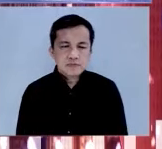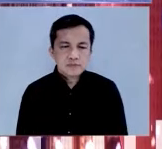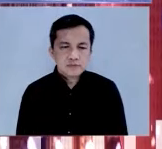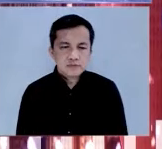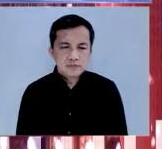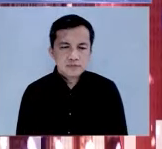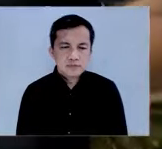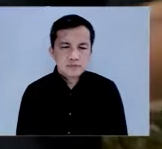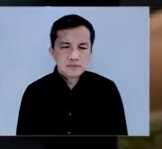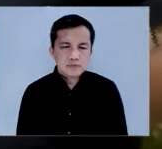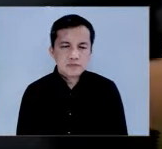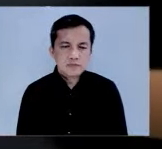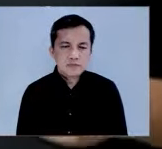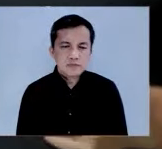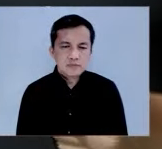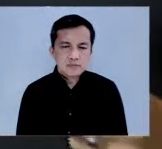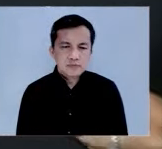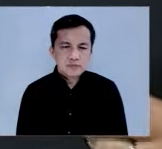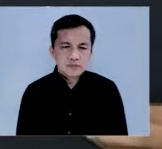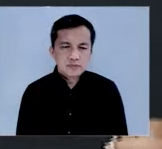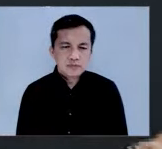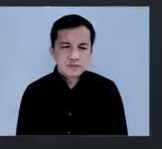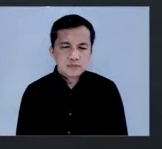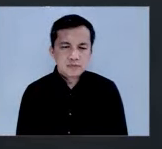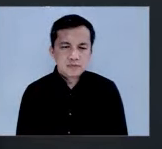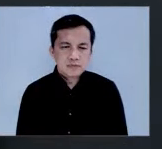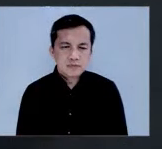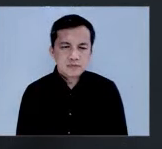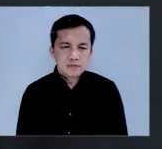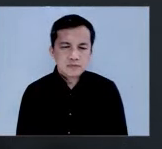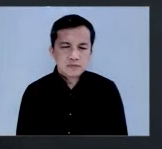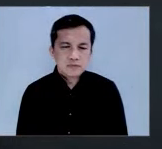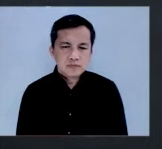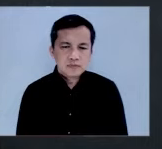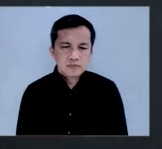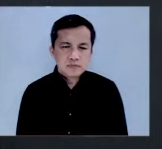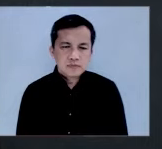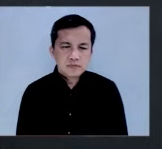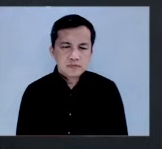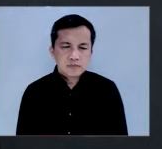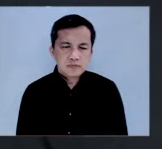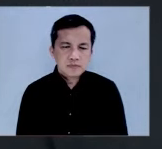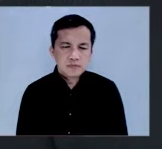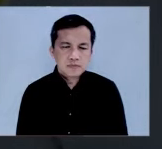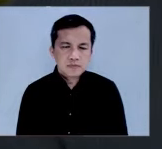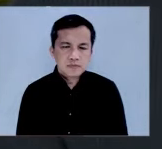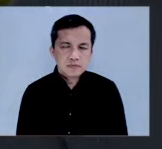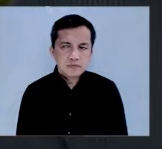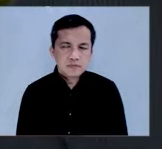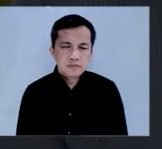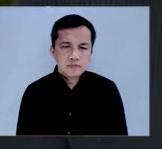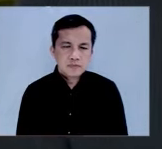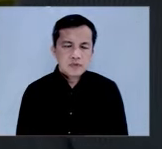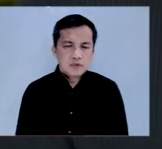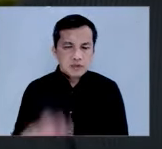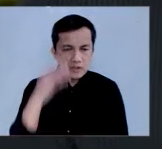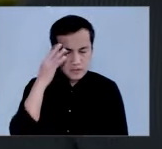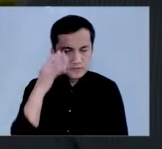mind Opo um ang Alam ko po nag-file na po sila ng candidacy